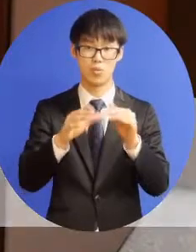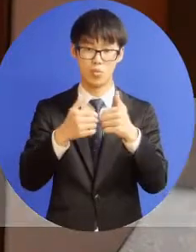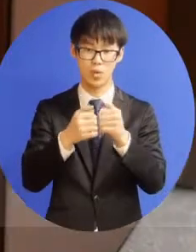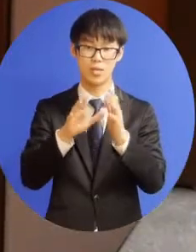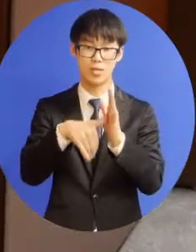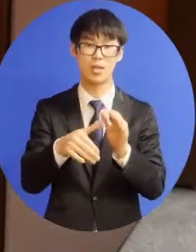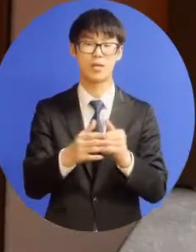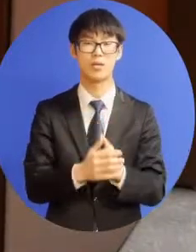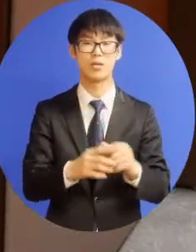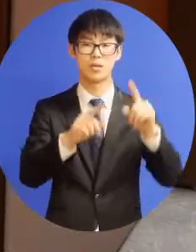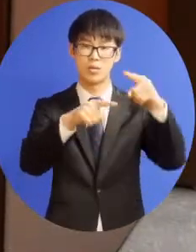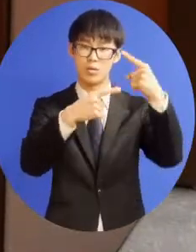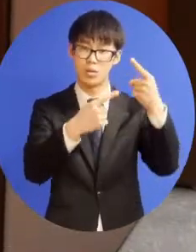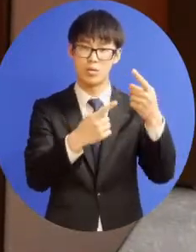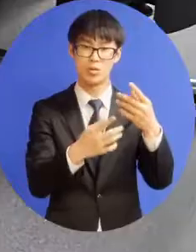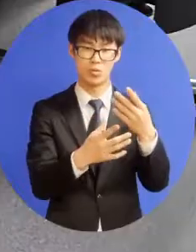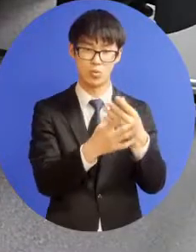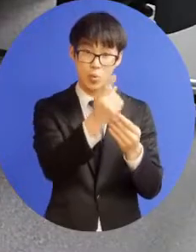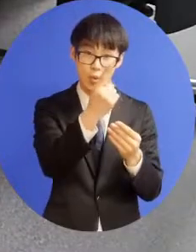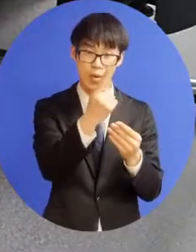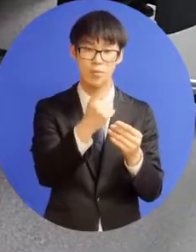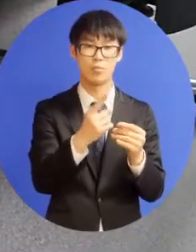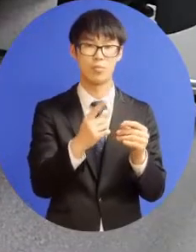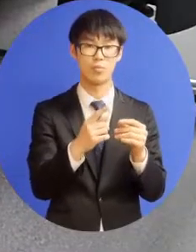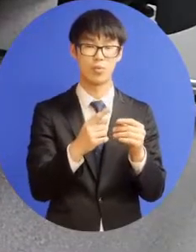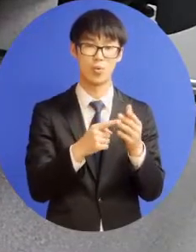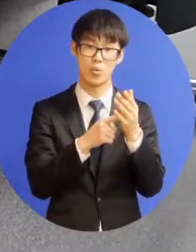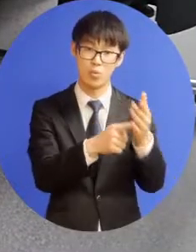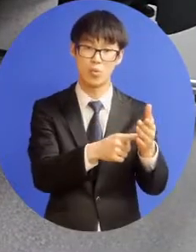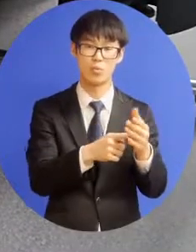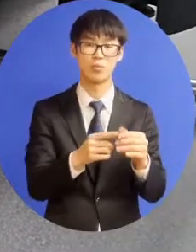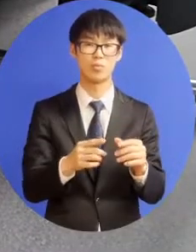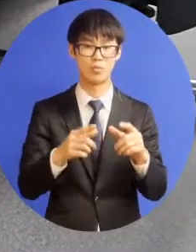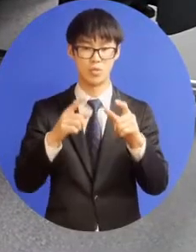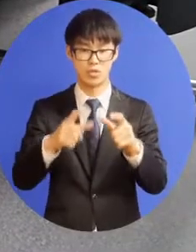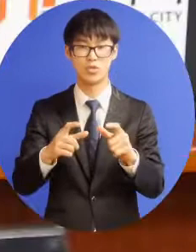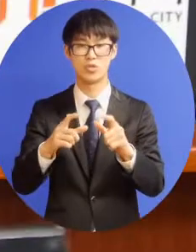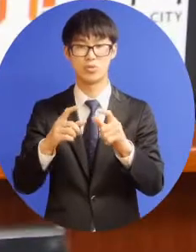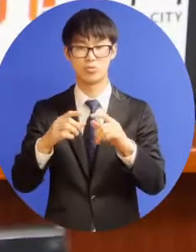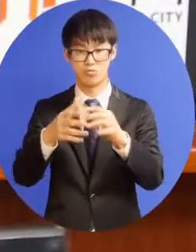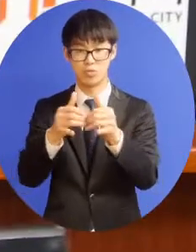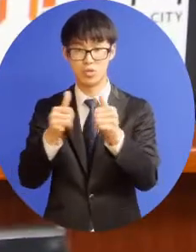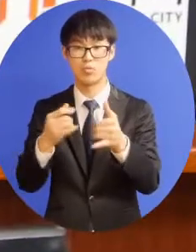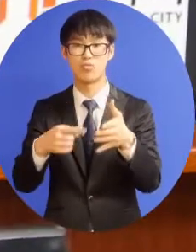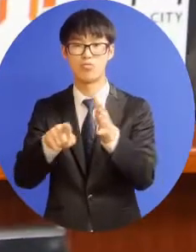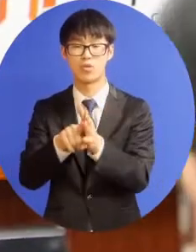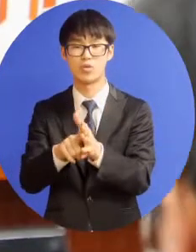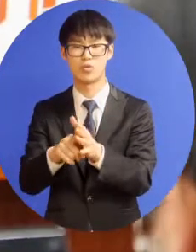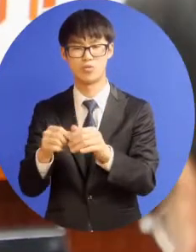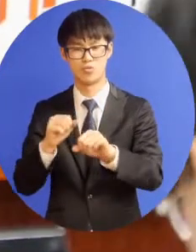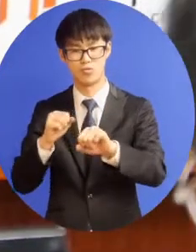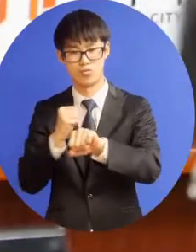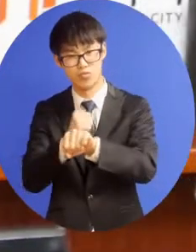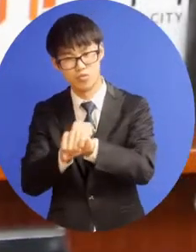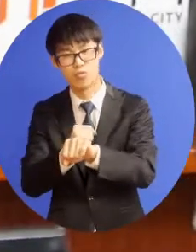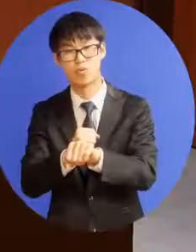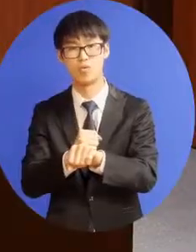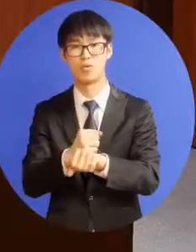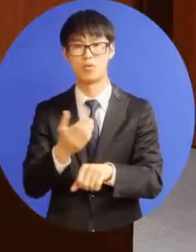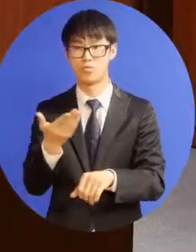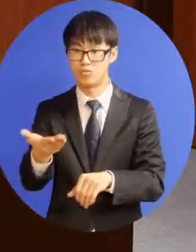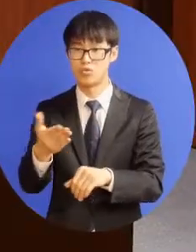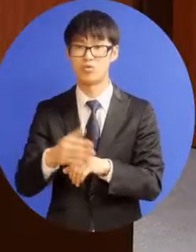회의는 설 명절 종합대책과 연두 순방 준비 등 지역 주민들을 위해 노력하는 읍면동장들의 노고를